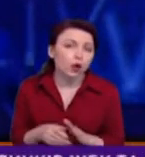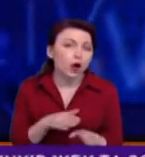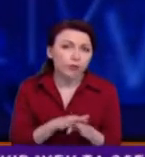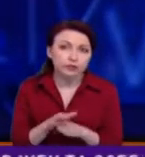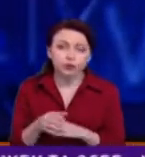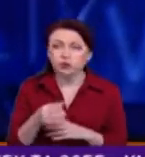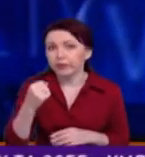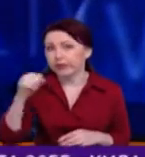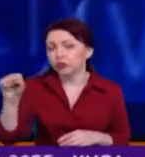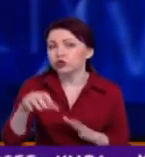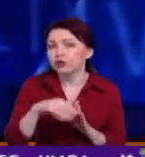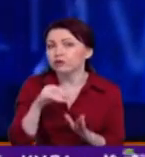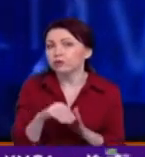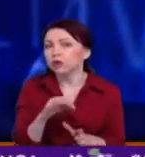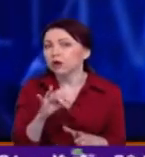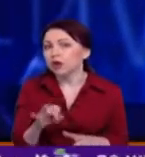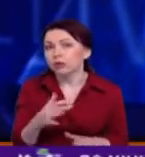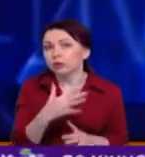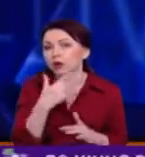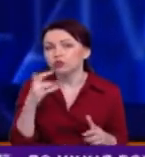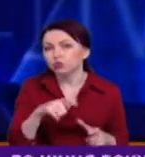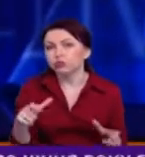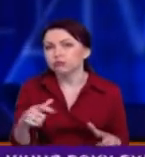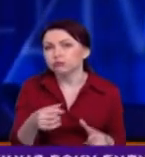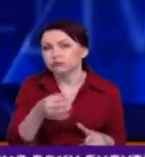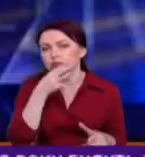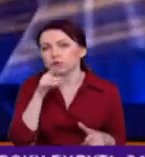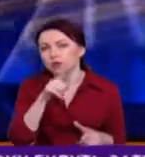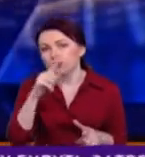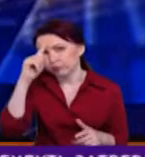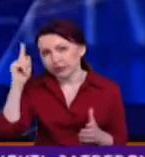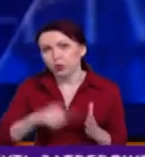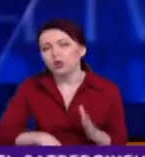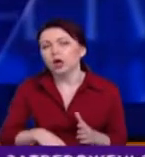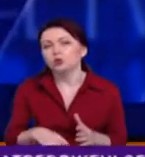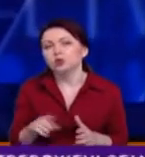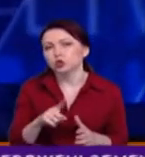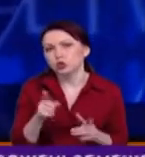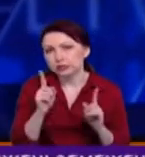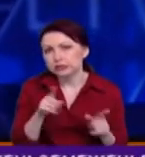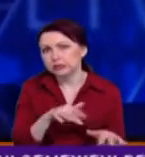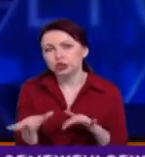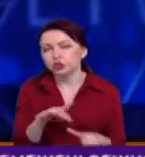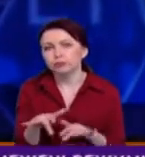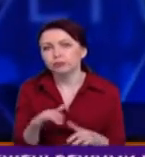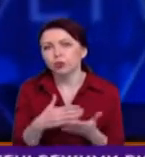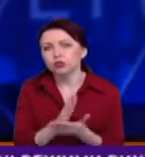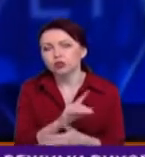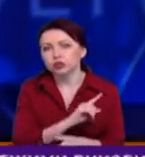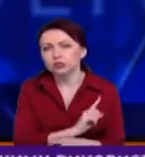переможе на виборах, і там виборці, багато прихильників, переконаються в тому, що діючі політичні сили є